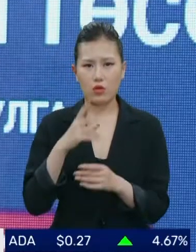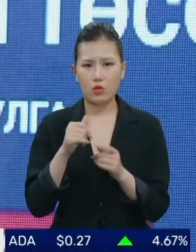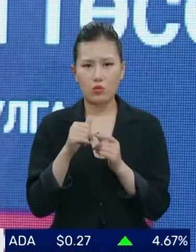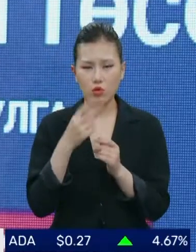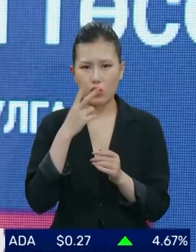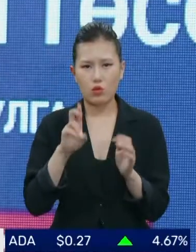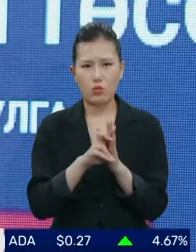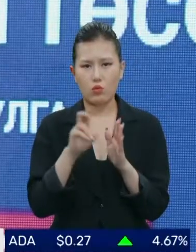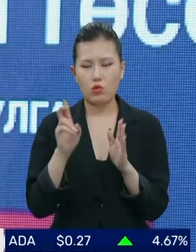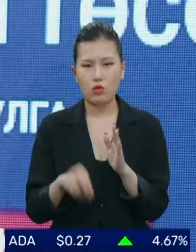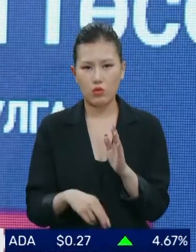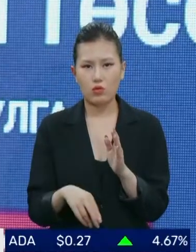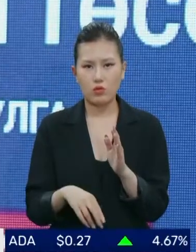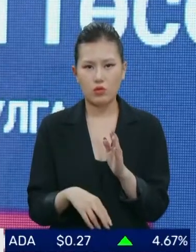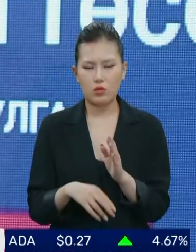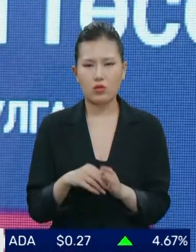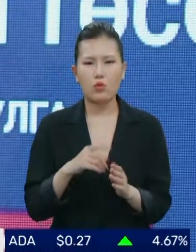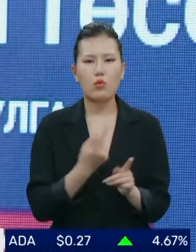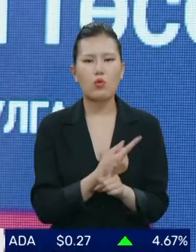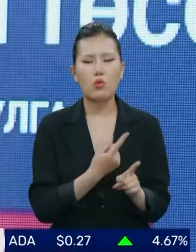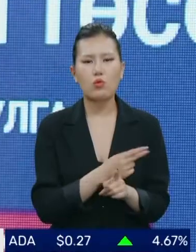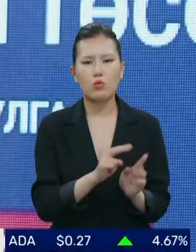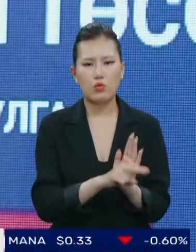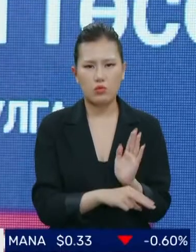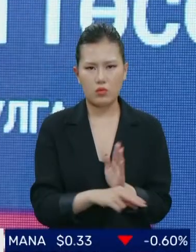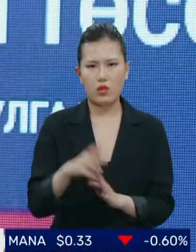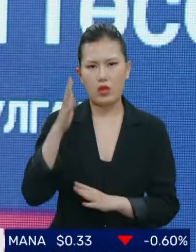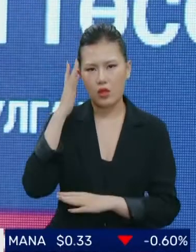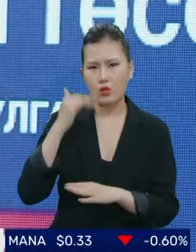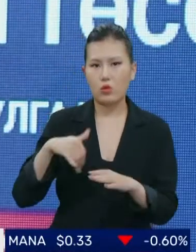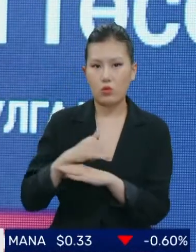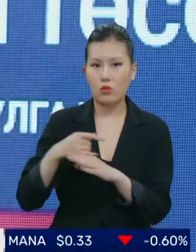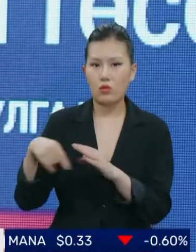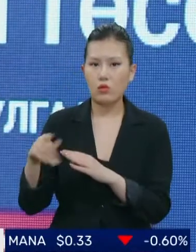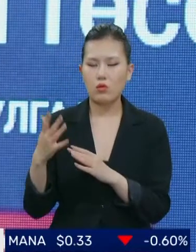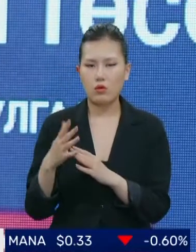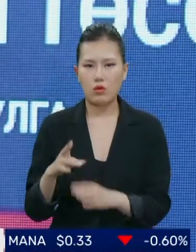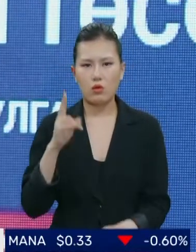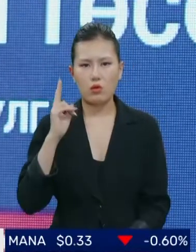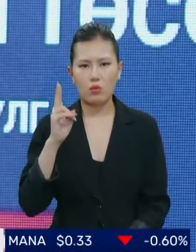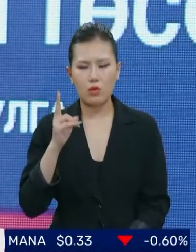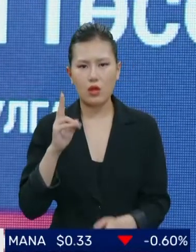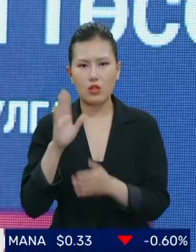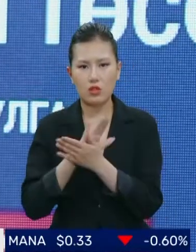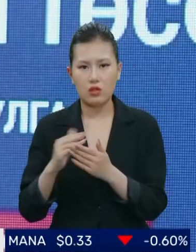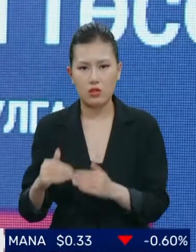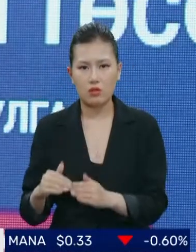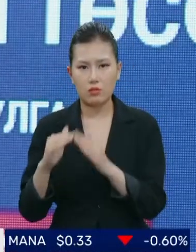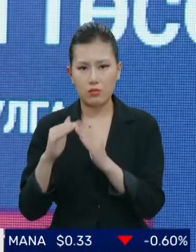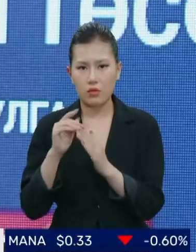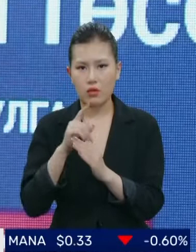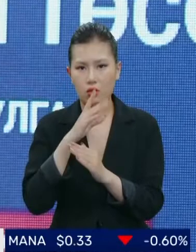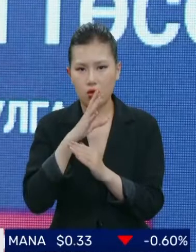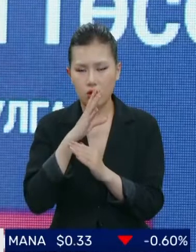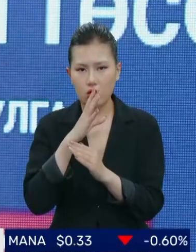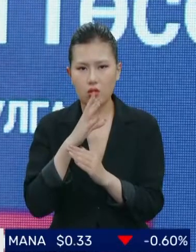сэтгэл байх болж байгаа юм зөвхөн энэ олон устдаас юм компани байгуулалт дээр тавьдаг хоригуд бол юм хориг тавьдаг болоод юм